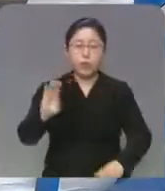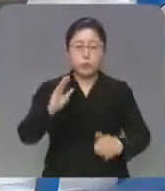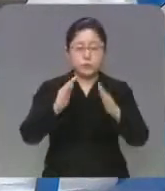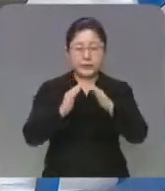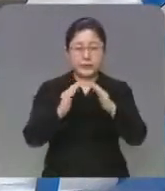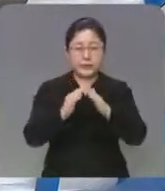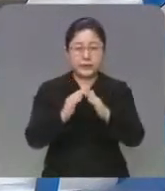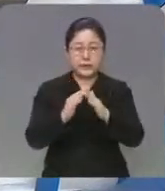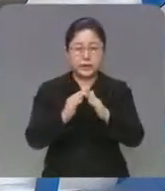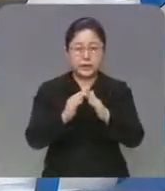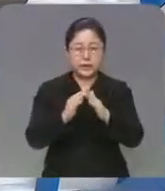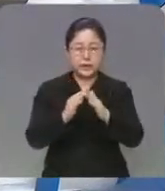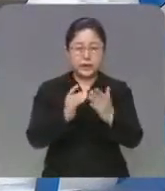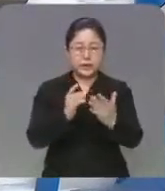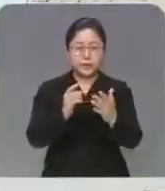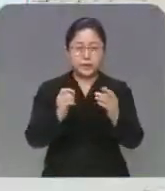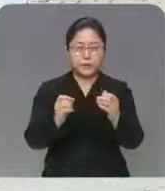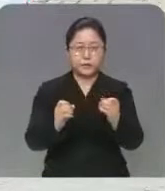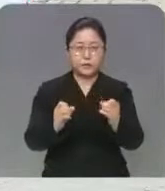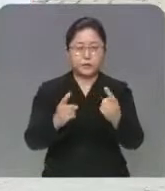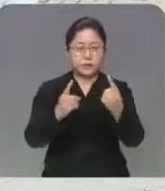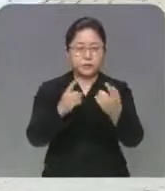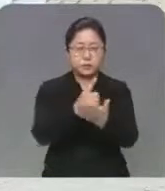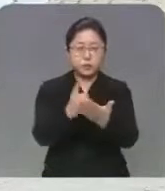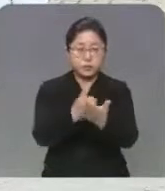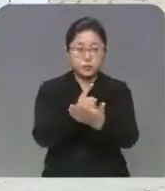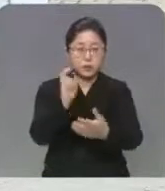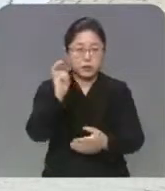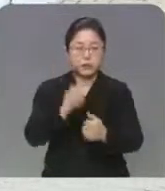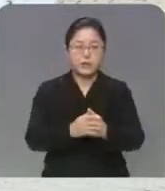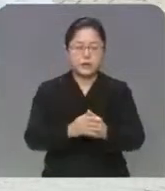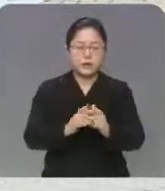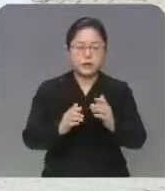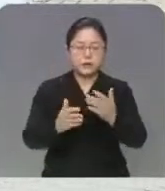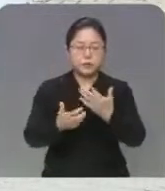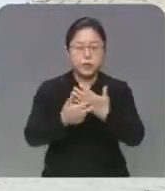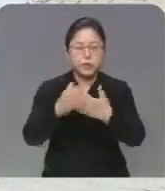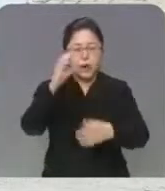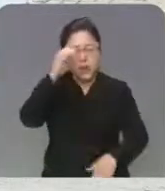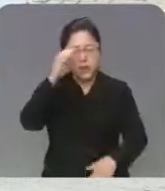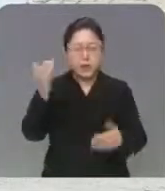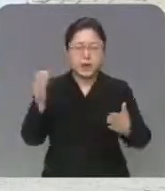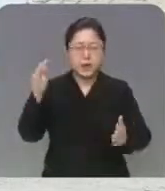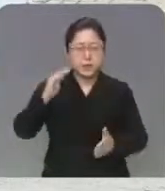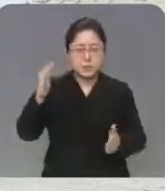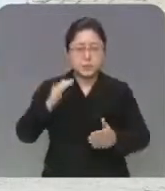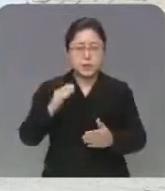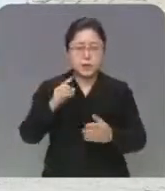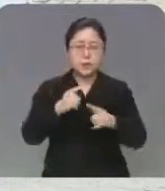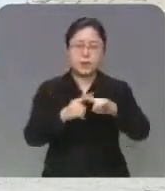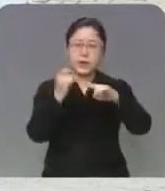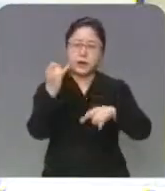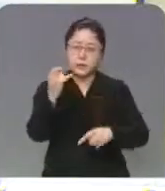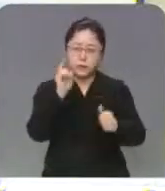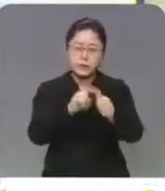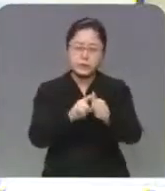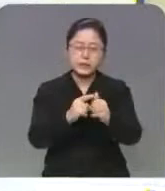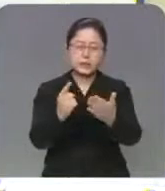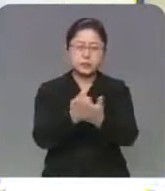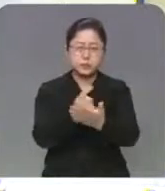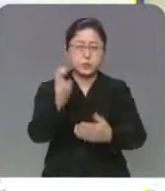호프집에서 동선이 겹치는 것으로 파악했습니다. 또 1명은 병원 아르바이트생으로 간호사 확진자와 접촉한 것으로 보입니다.